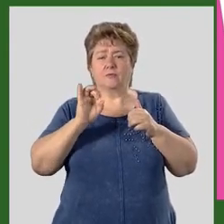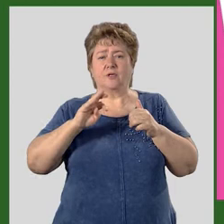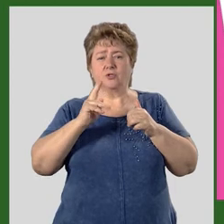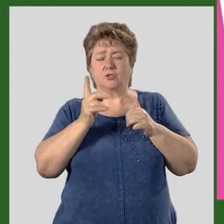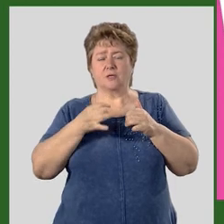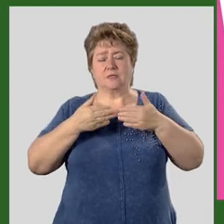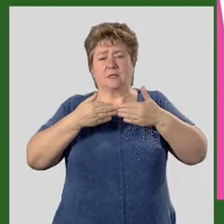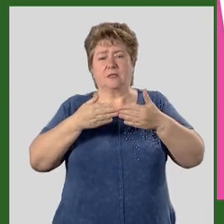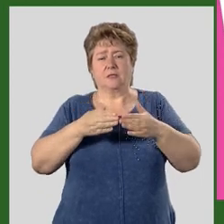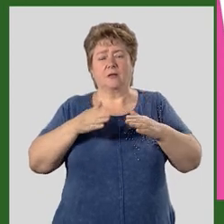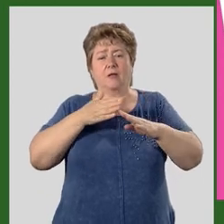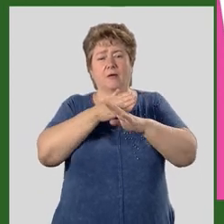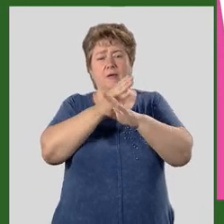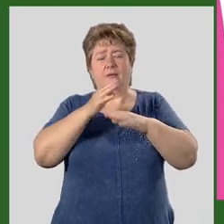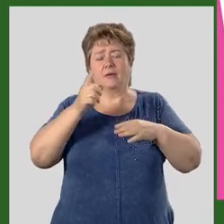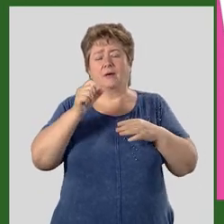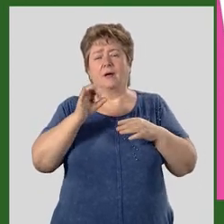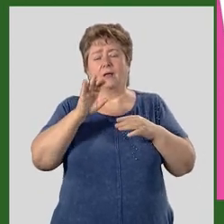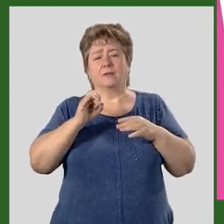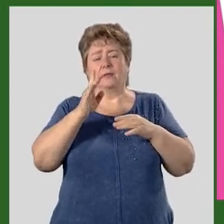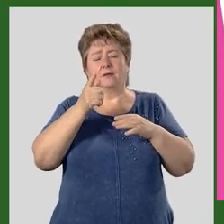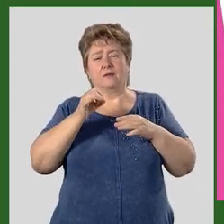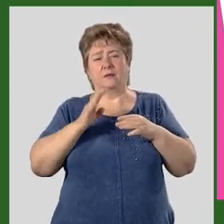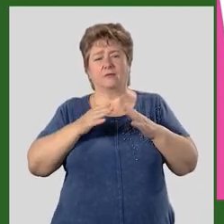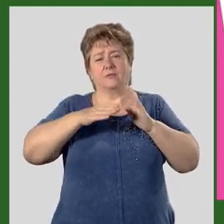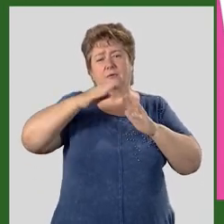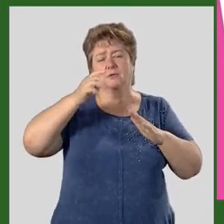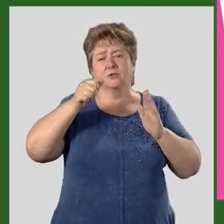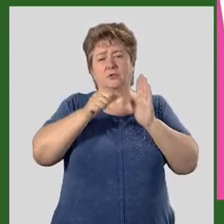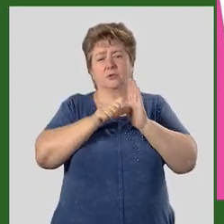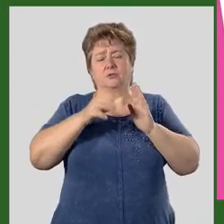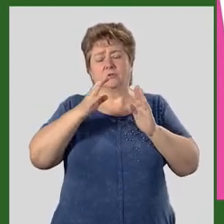Семенов-Тяньшанский открыл вершину Хантенгри высотой